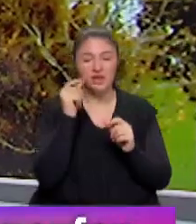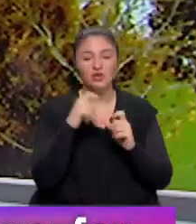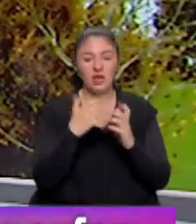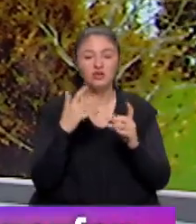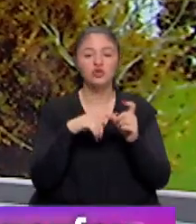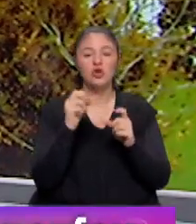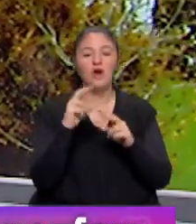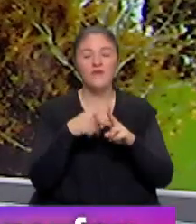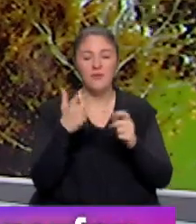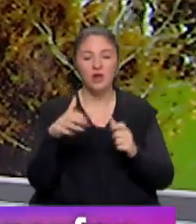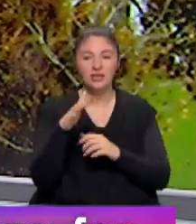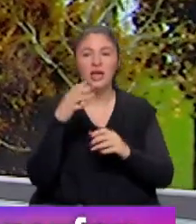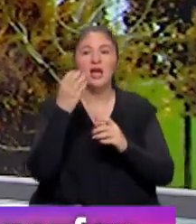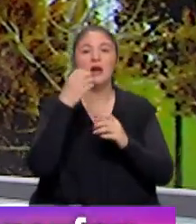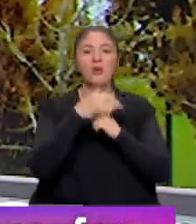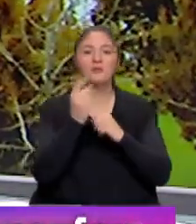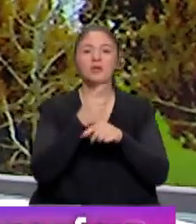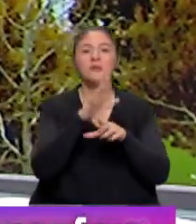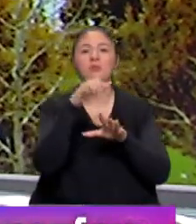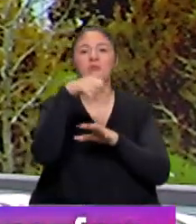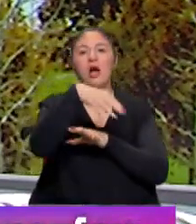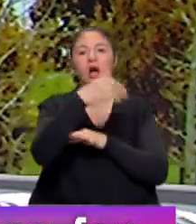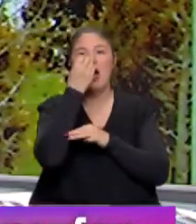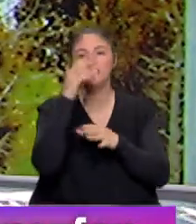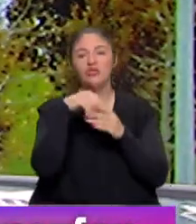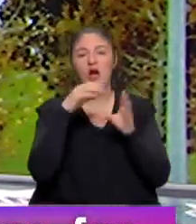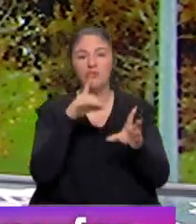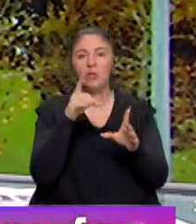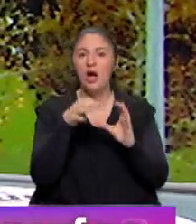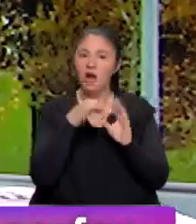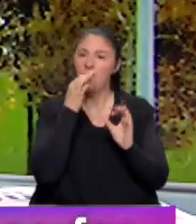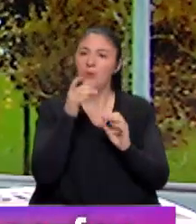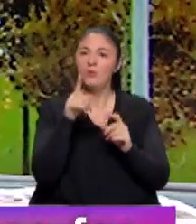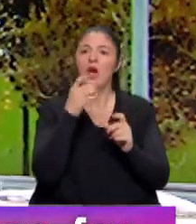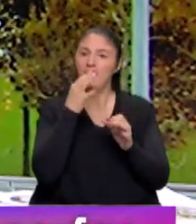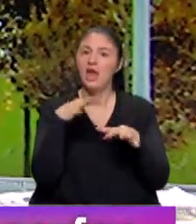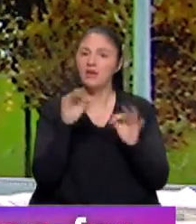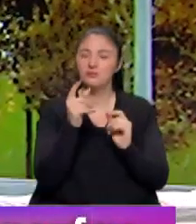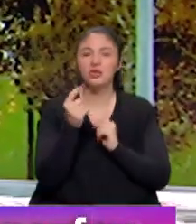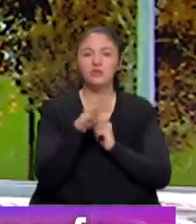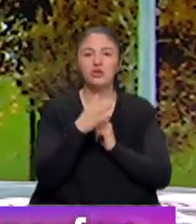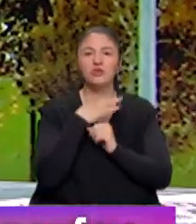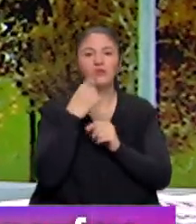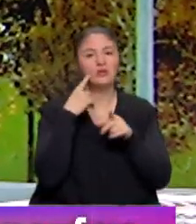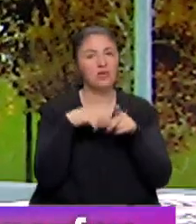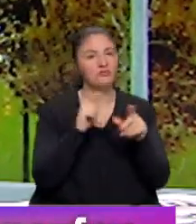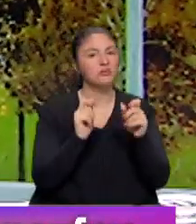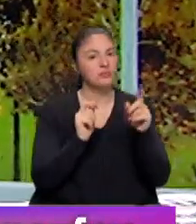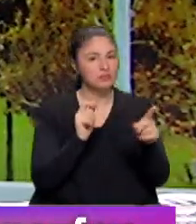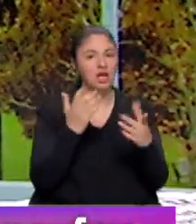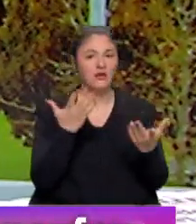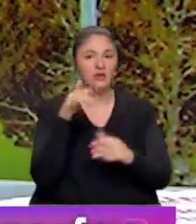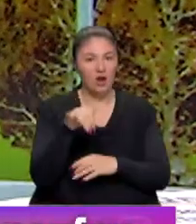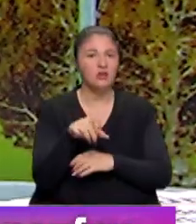Çukurova bölgesinde Narenciye dalında kaldı. Bununla ilgili haber yapar mısınız? Okan Bey, bu haberimiz hazır. Birazdan lütfen takip edin.